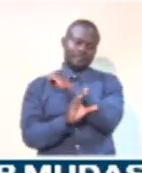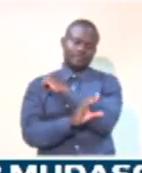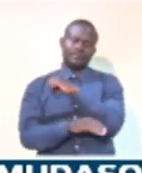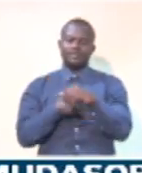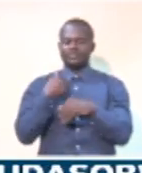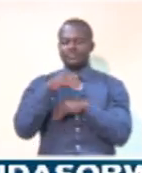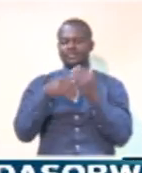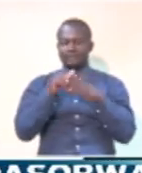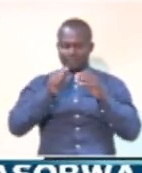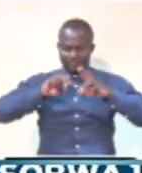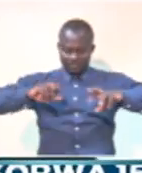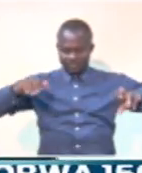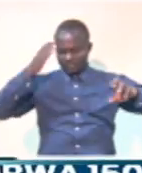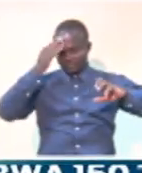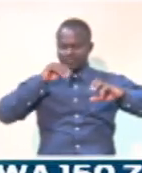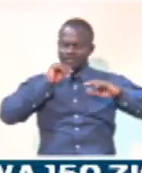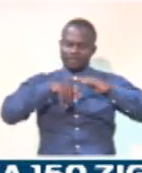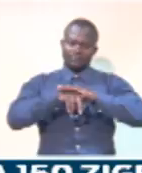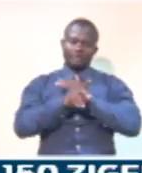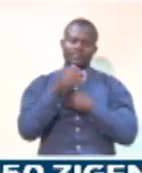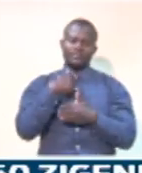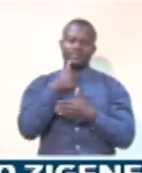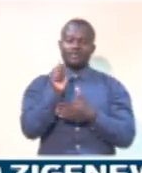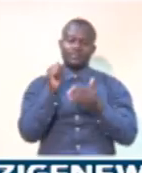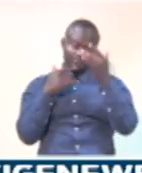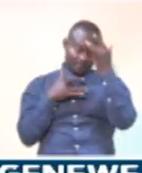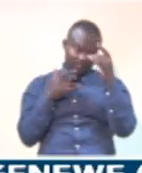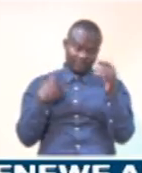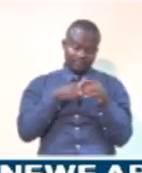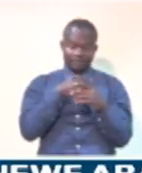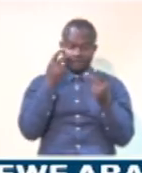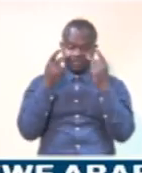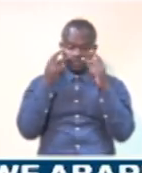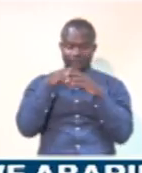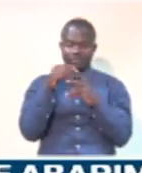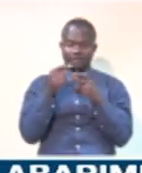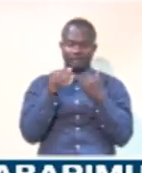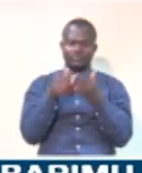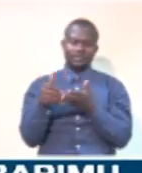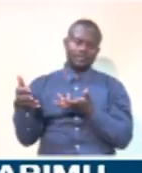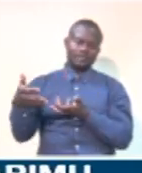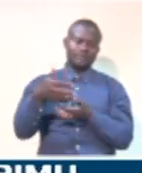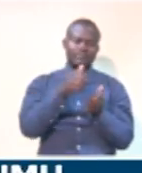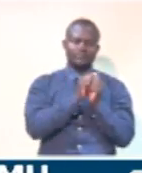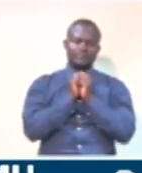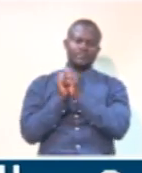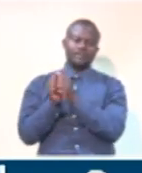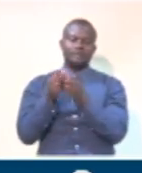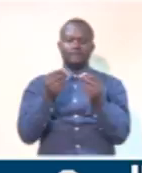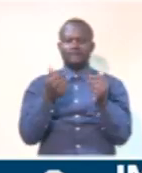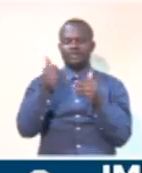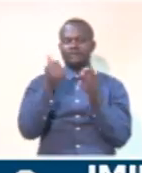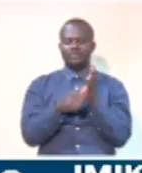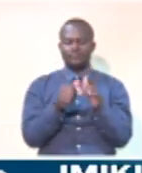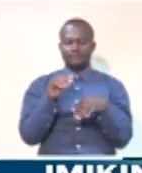tukaba twabasha kubigenzura kugira ngo byeye kwinjira bifite ubwo burwayi. Nkumva rero muri ibyo byose tubikusanyije hamwe byabasha gukumira icyo kibazo kandi